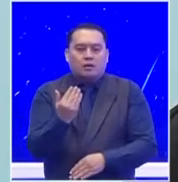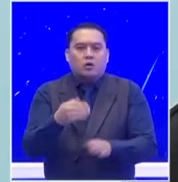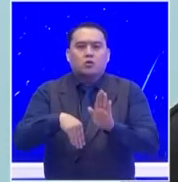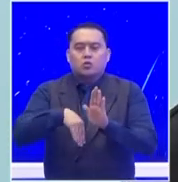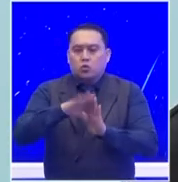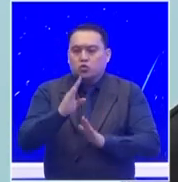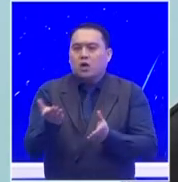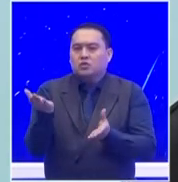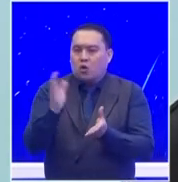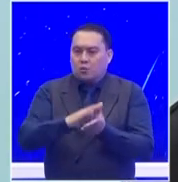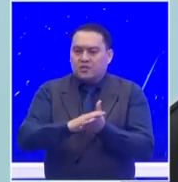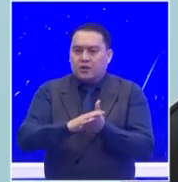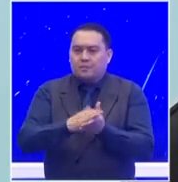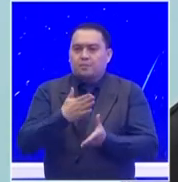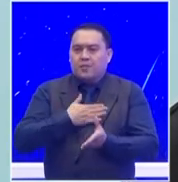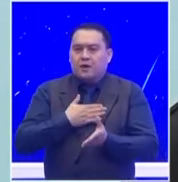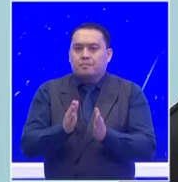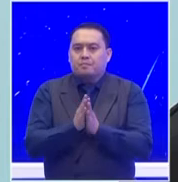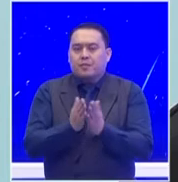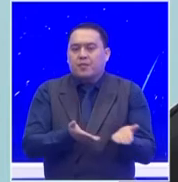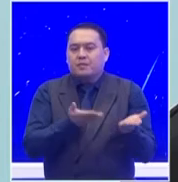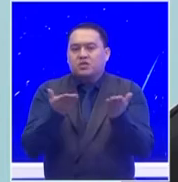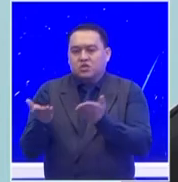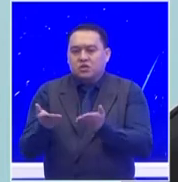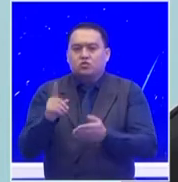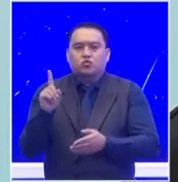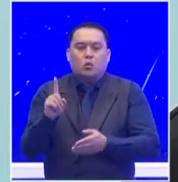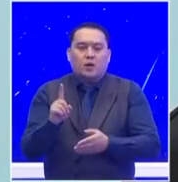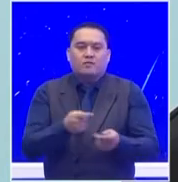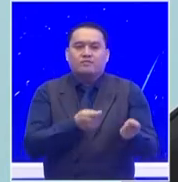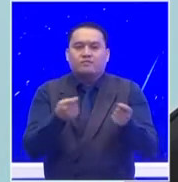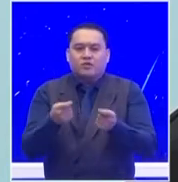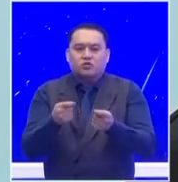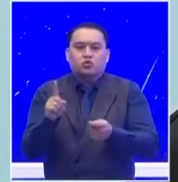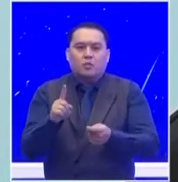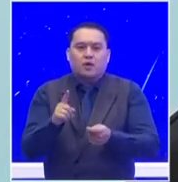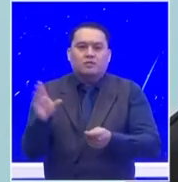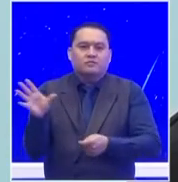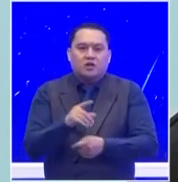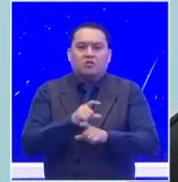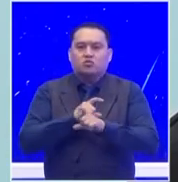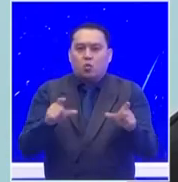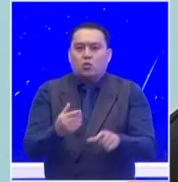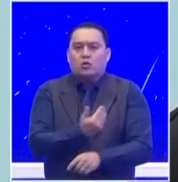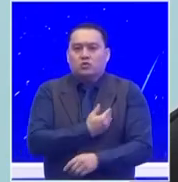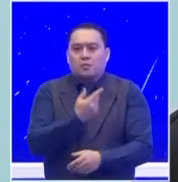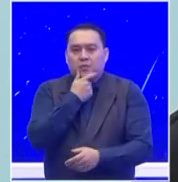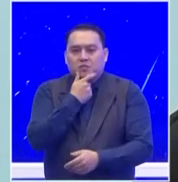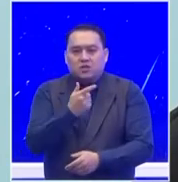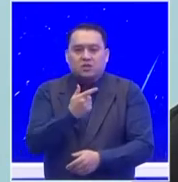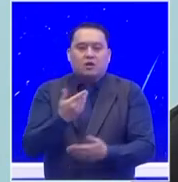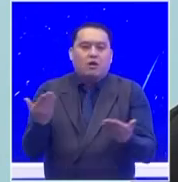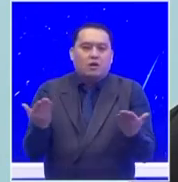лучше ознакомиться, мы попросили сотрудников, чтобы они сделали выездной, чтобы вся школа посмотрела,